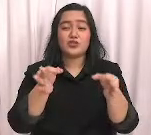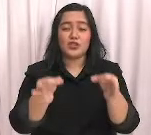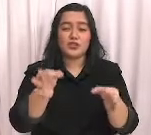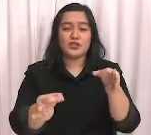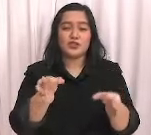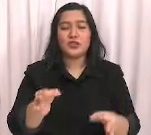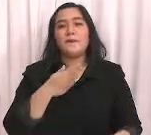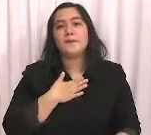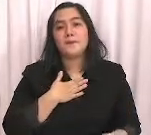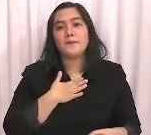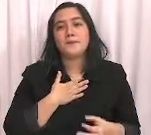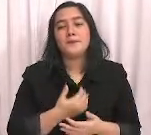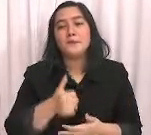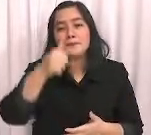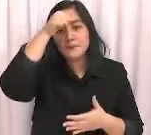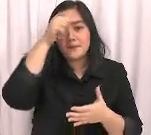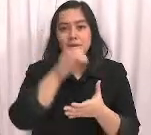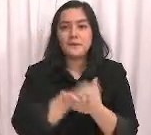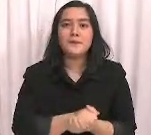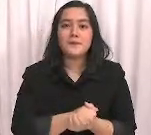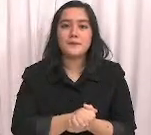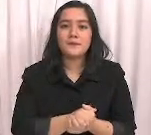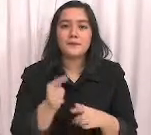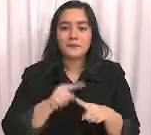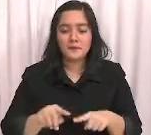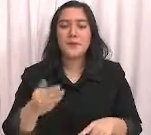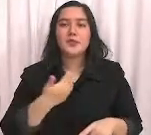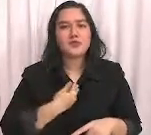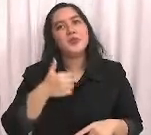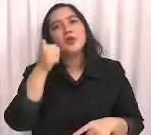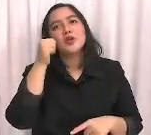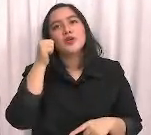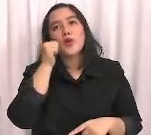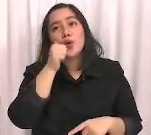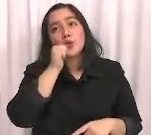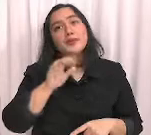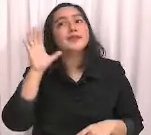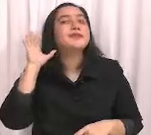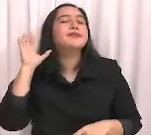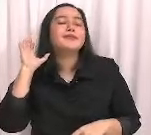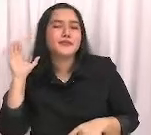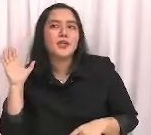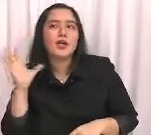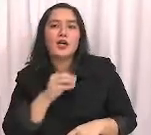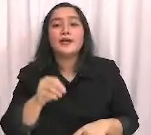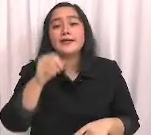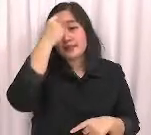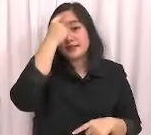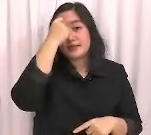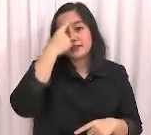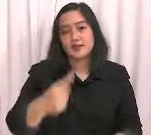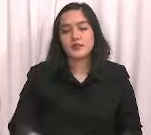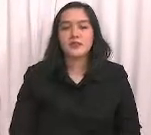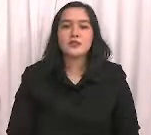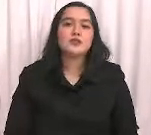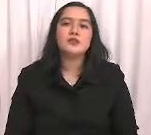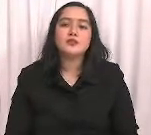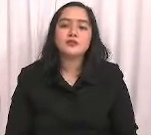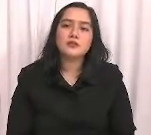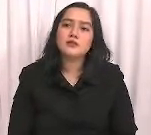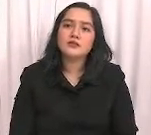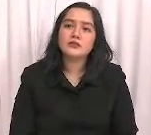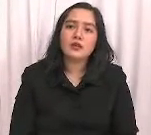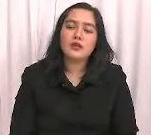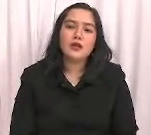wala silang alam. Yung tipong, wala akong alam. Pwede, hindi naman lahat malalaman mo, pero at a certain point, meron kang alam.